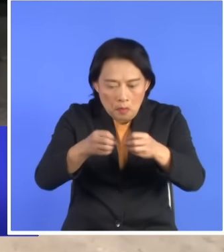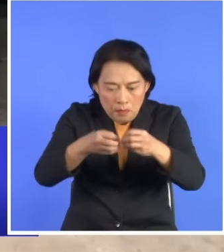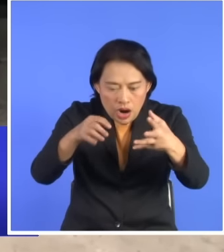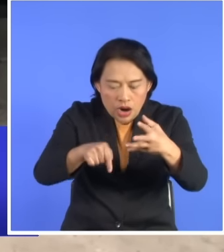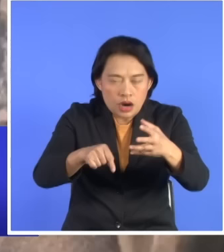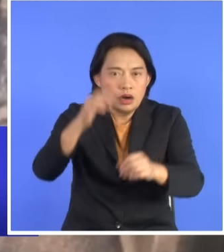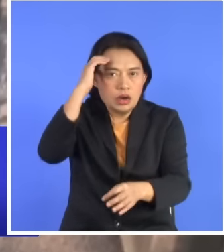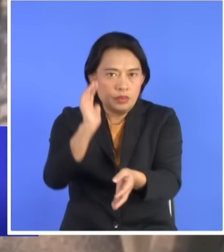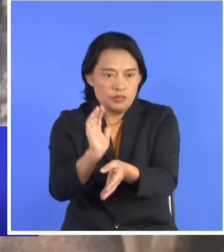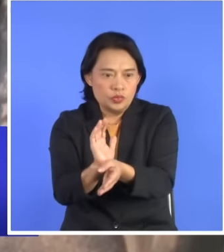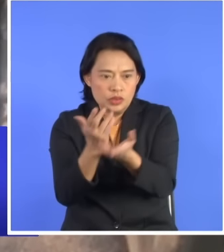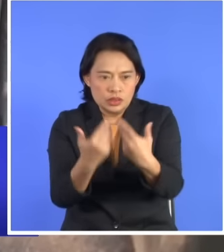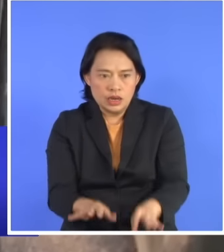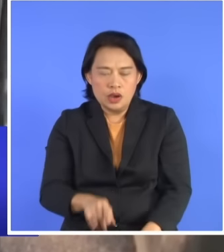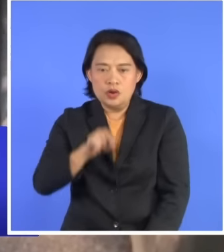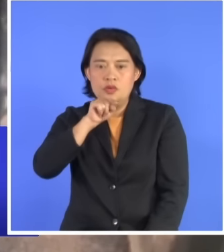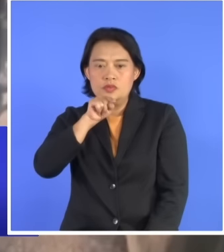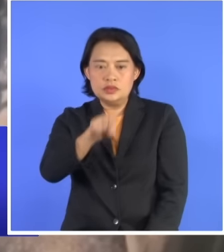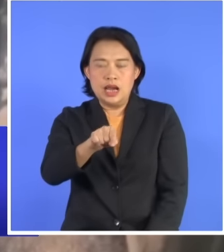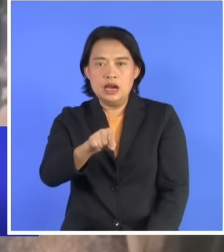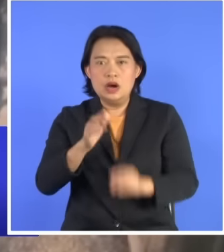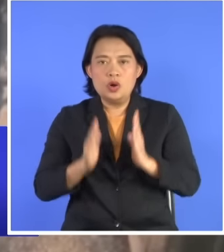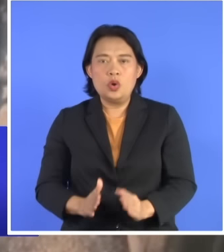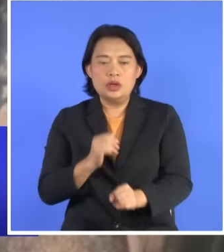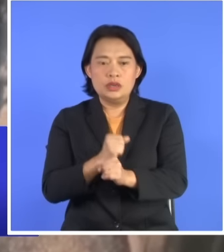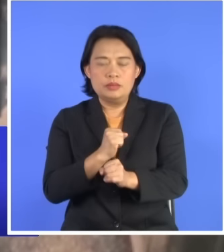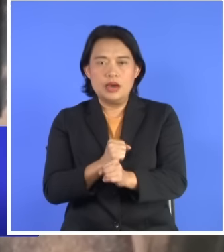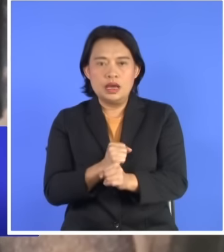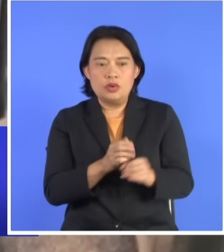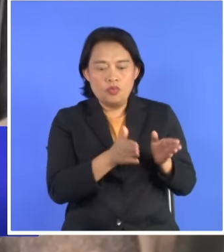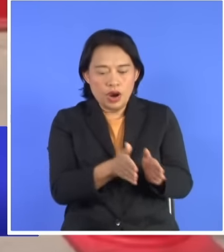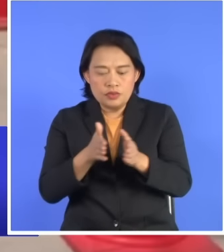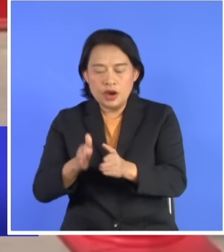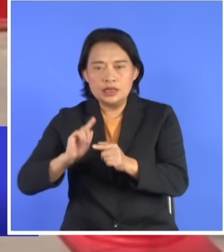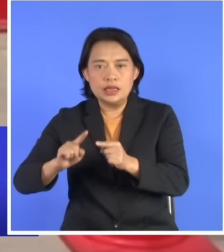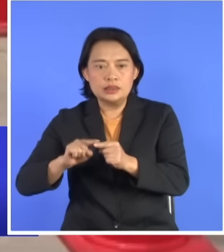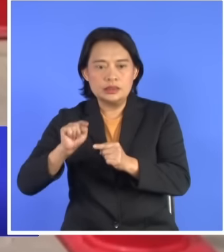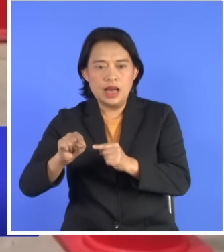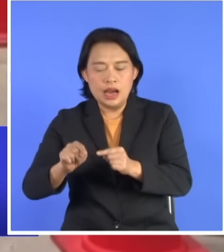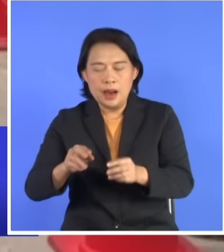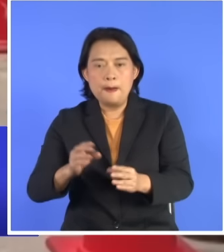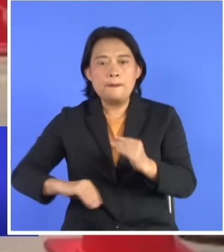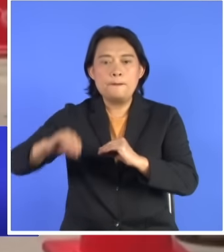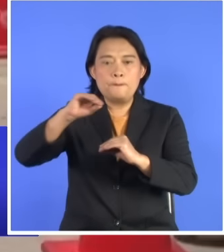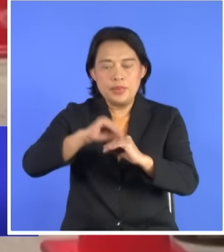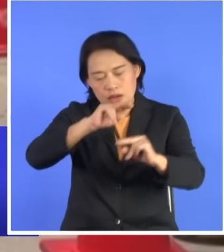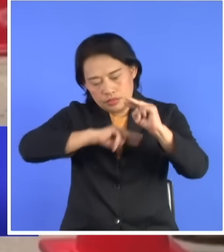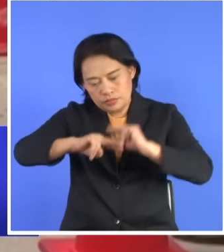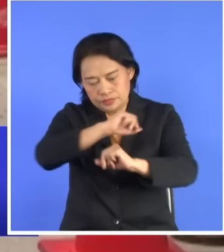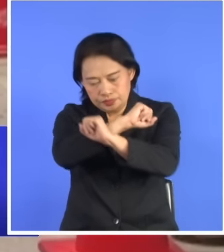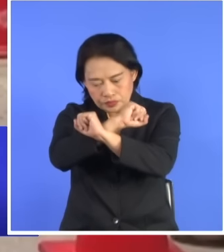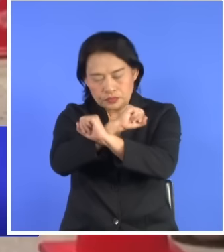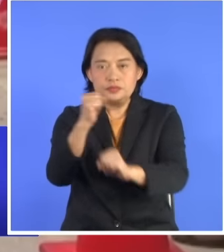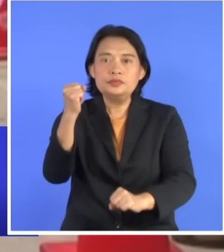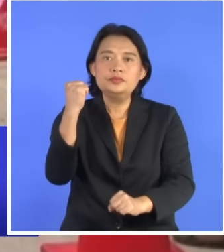เทภาได้มีการสั่งการนะครับโดยให้เจ้าหน้าที่ด้านความมั่นคงทุกหน่วยในในพื้นที่เนี่ยยกระดับมาตรการรักษาความปลอดภัยถึงขั้นสูงสุด